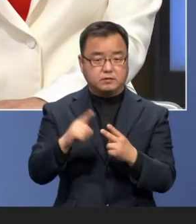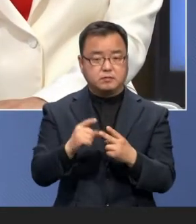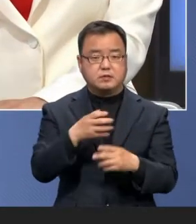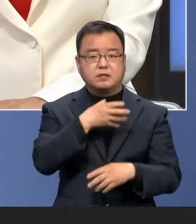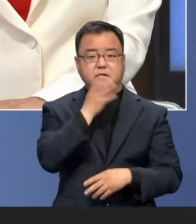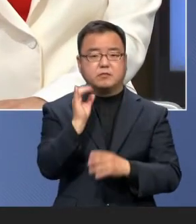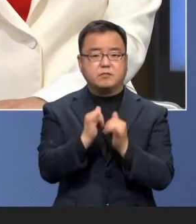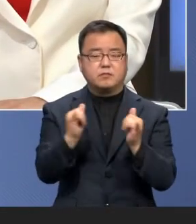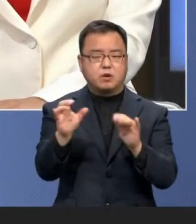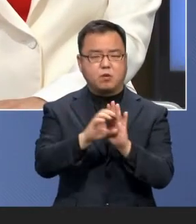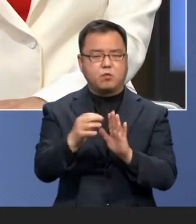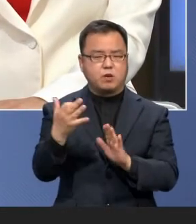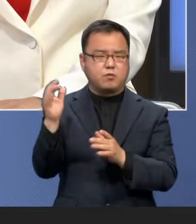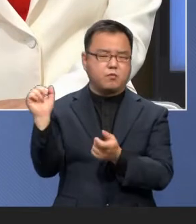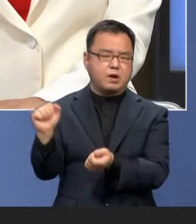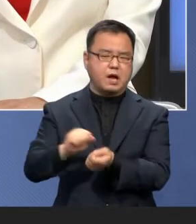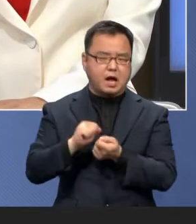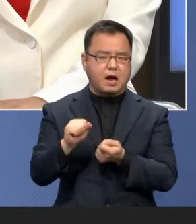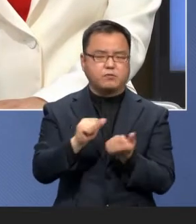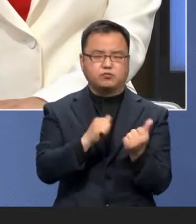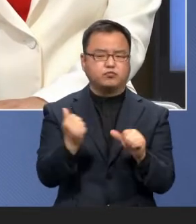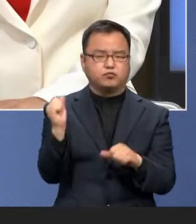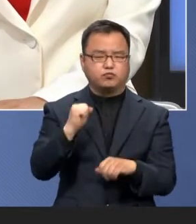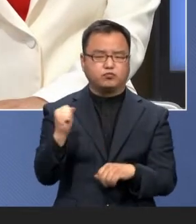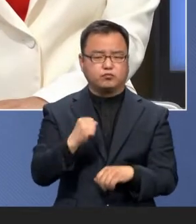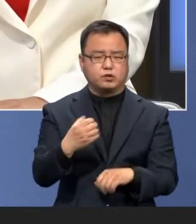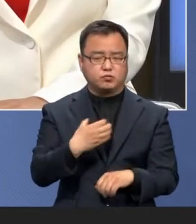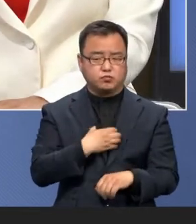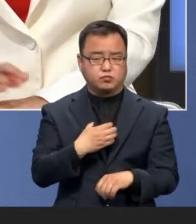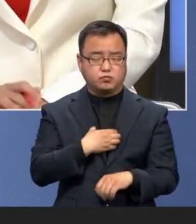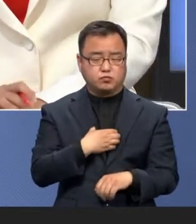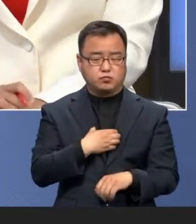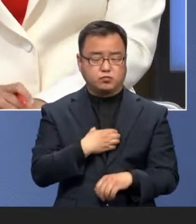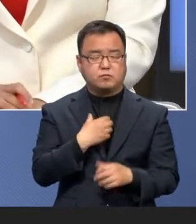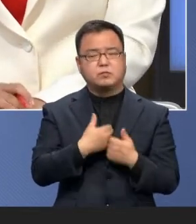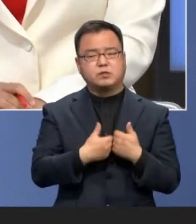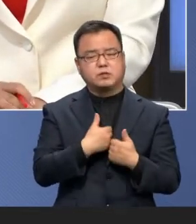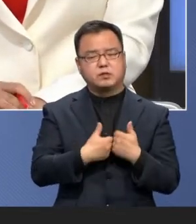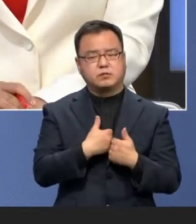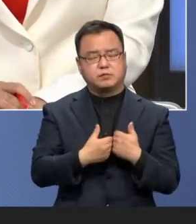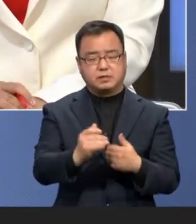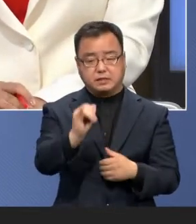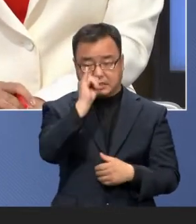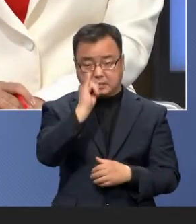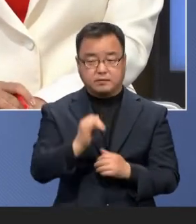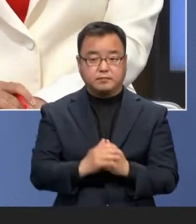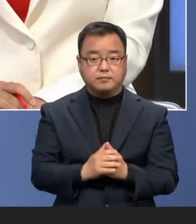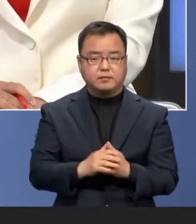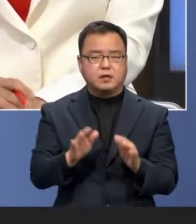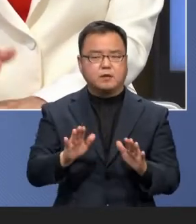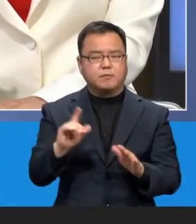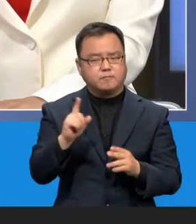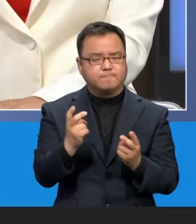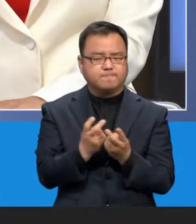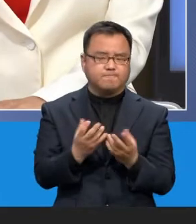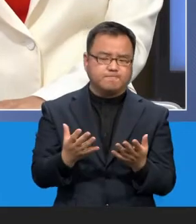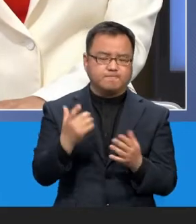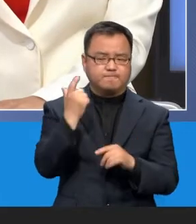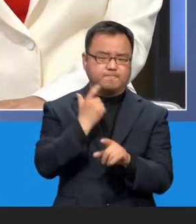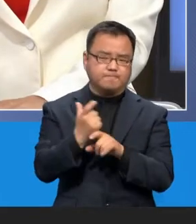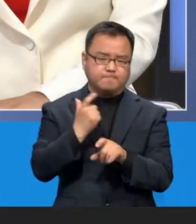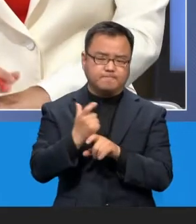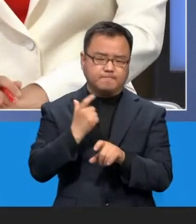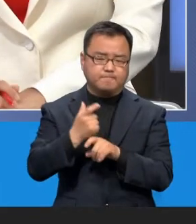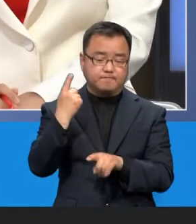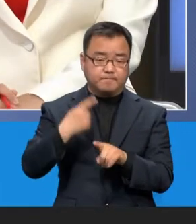감염되면 치명 율이 높다 보니까 말 그대로 세대 갈등 으로 이어지기도 했습니다 보다못한 대학들이 고민에 대해 전환을